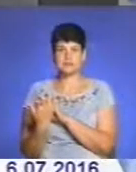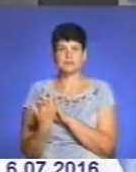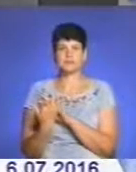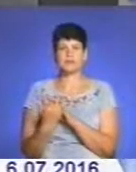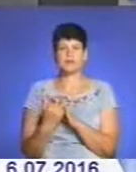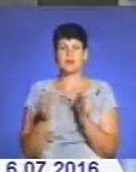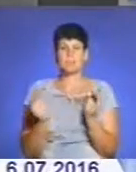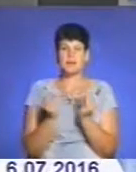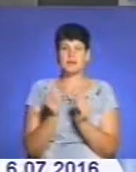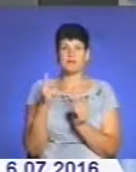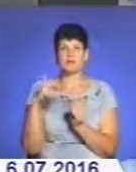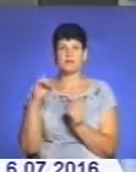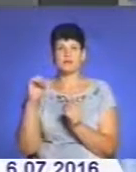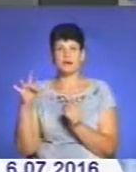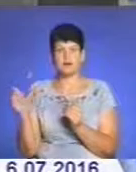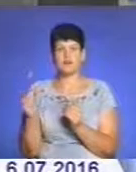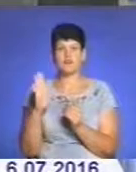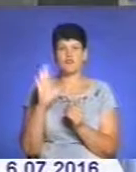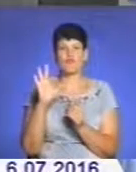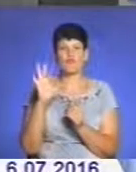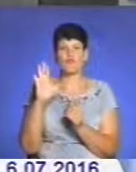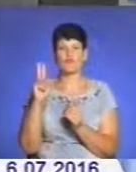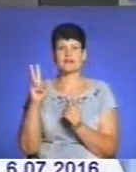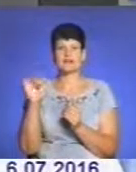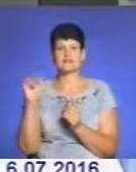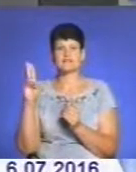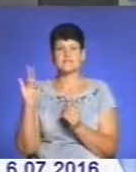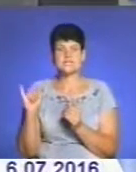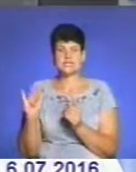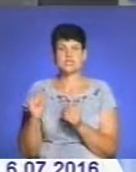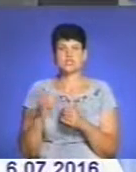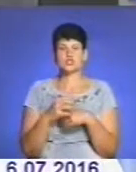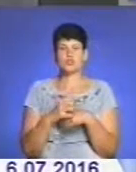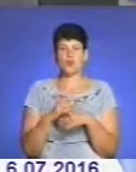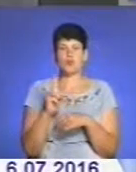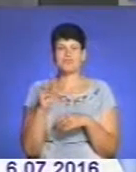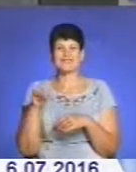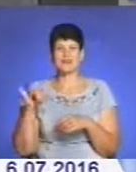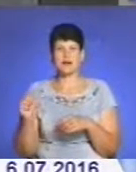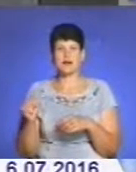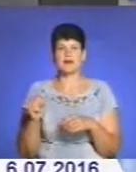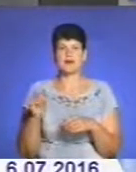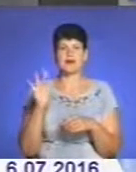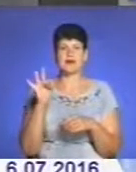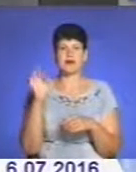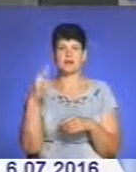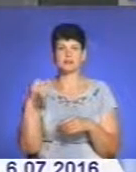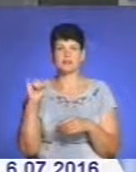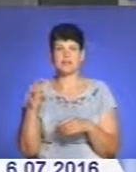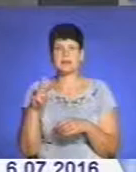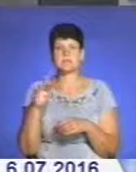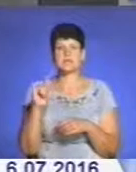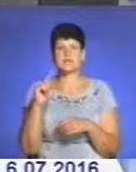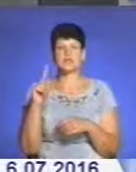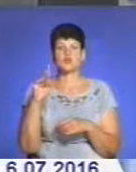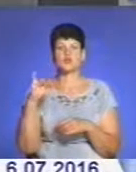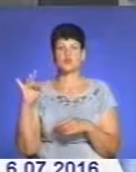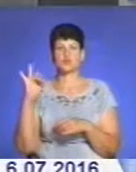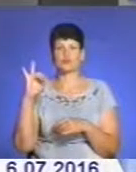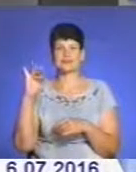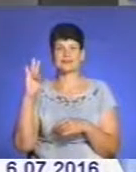малі Дедеркали, великі Дедеркали, Вовківці, Роботівка, Радушівка і Мізюринці. Оце